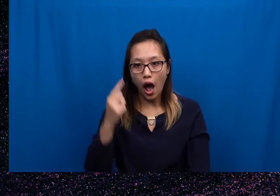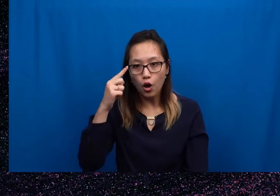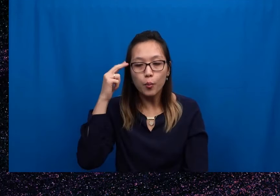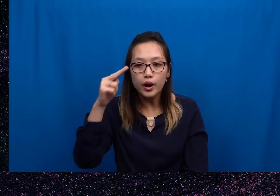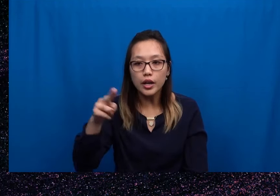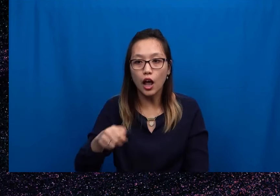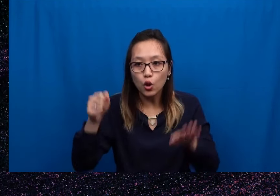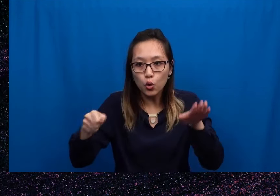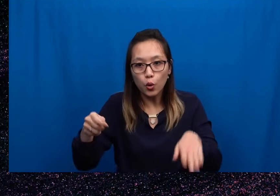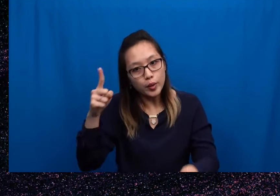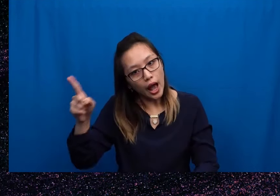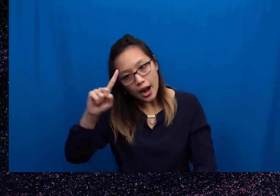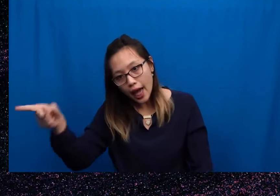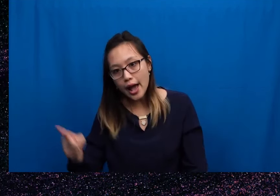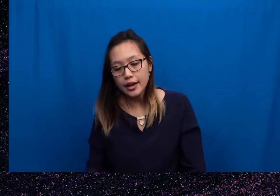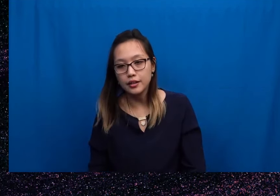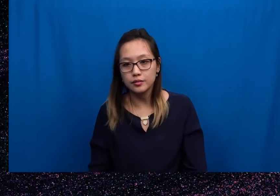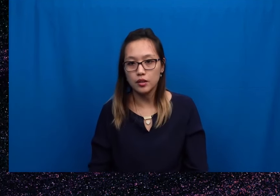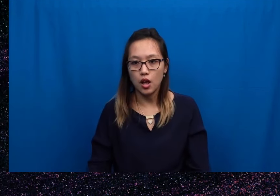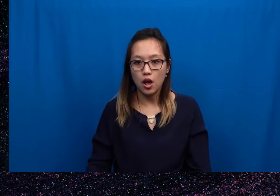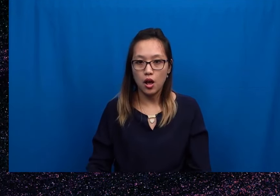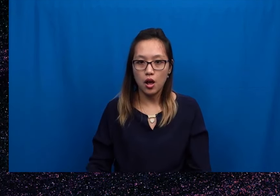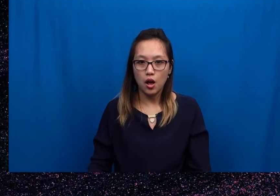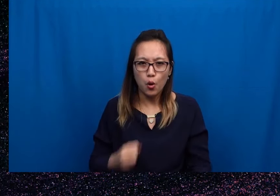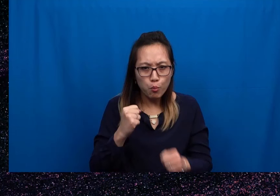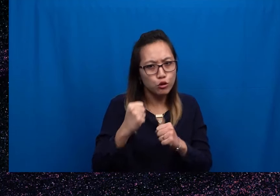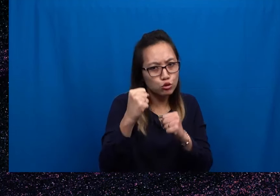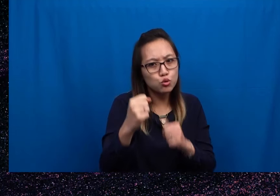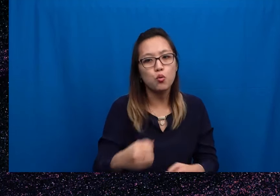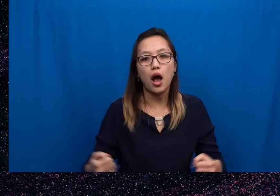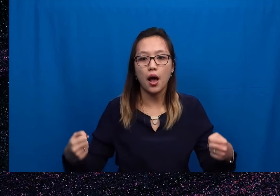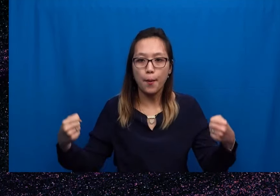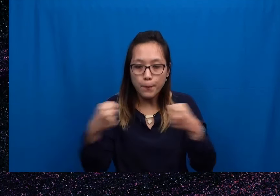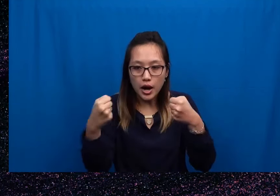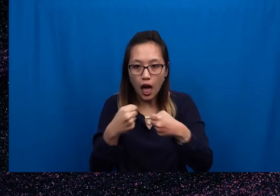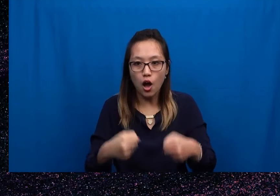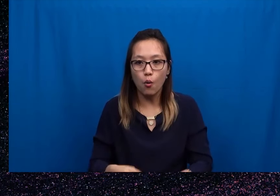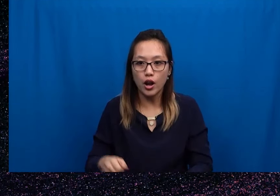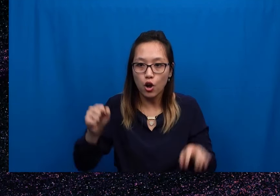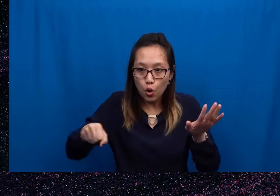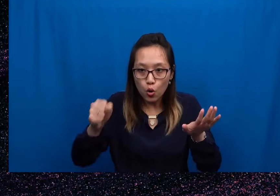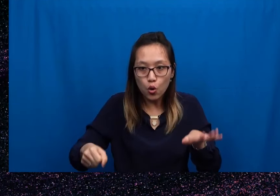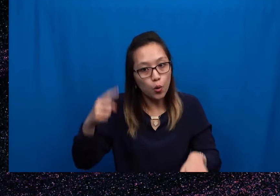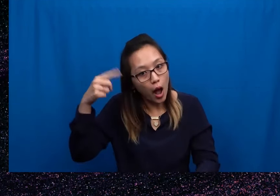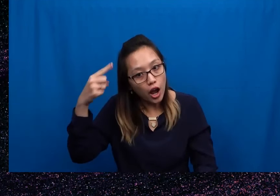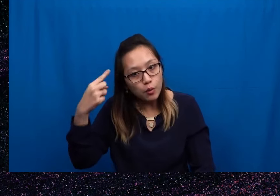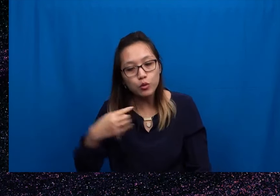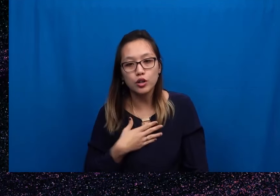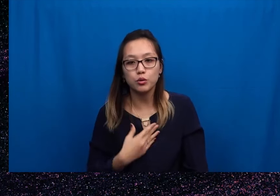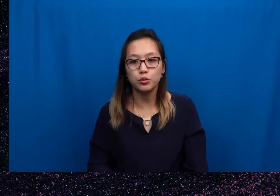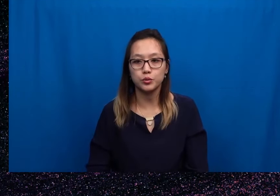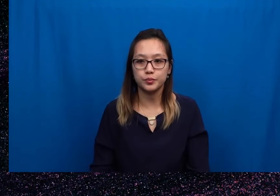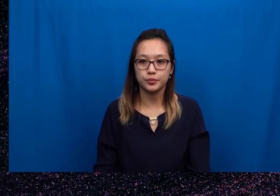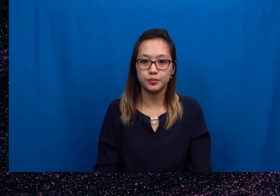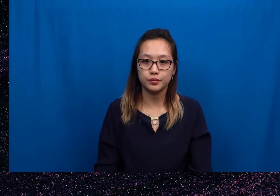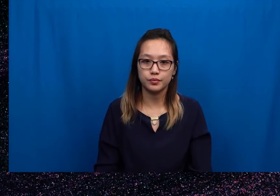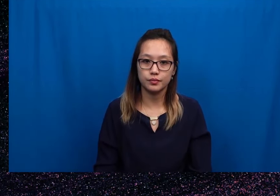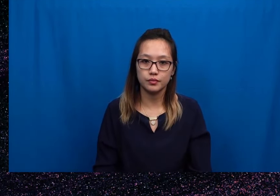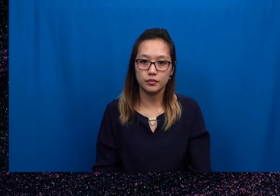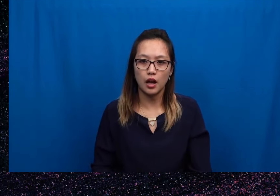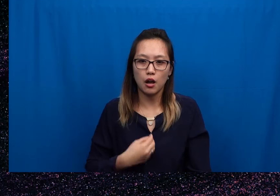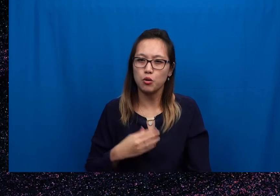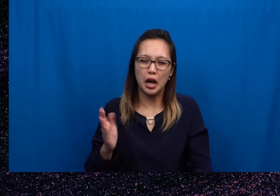Dan membuat aku menjadi tawanan hukum dosa yang ada di dalam anggota-anggota tubuhku. Tidak